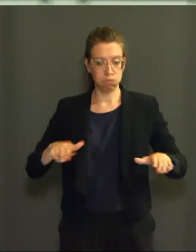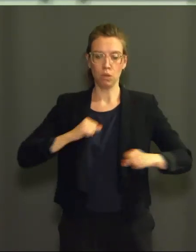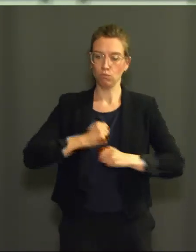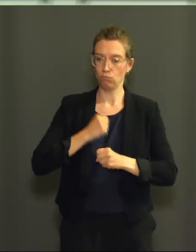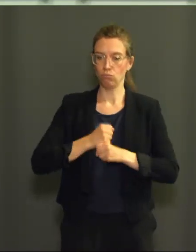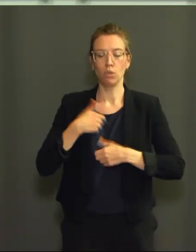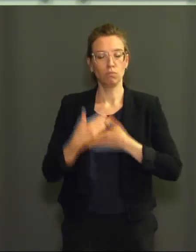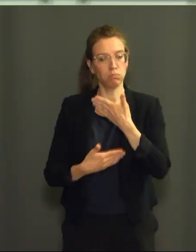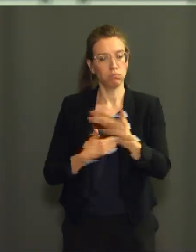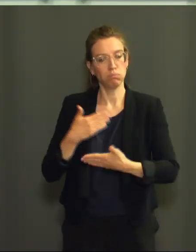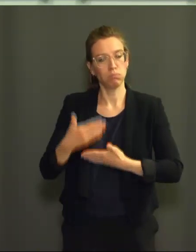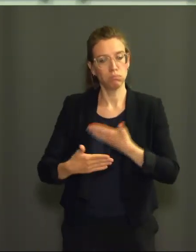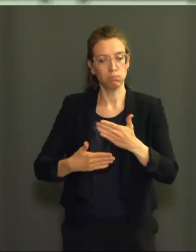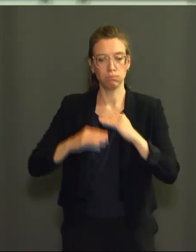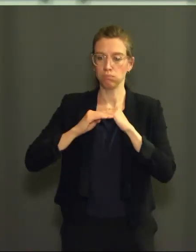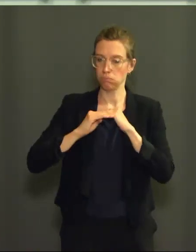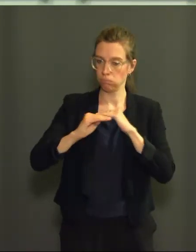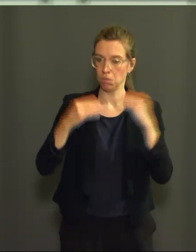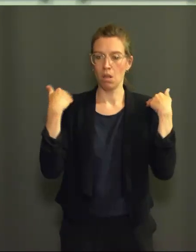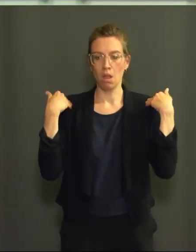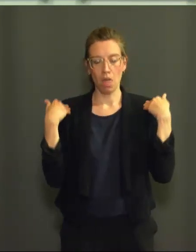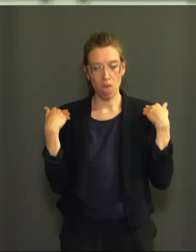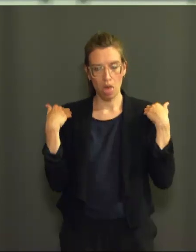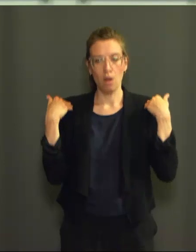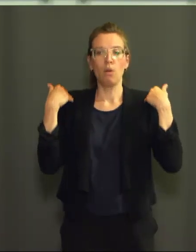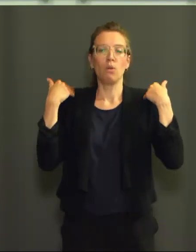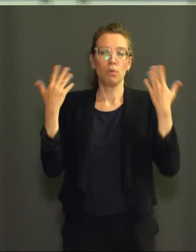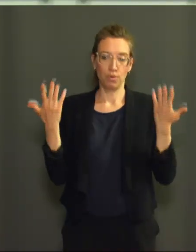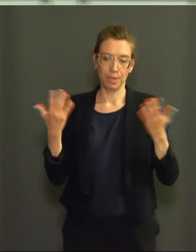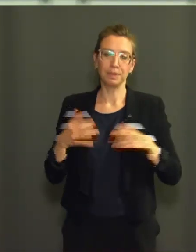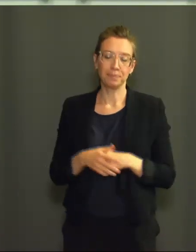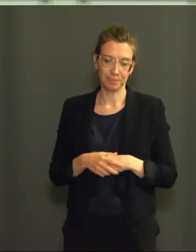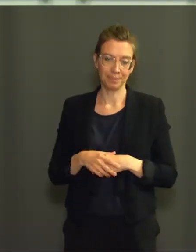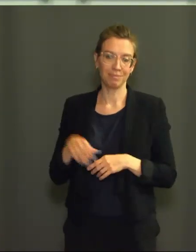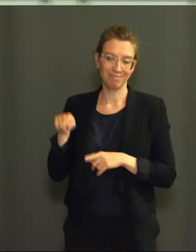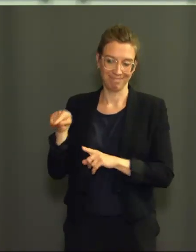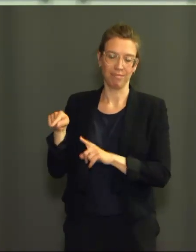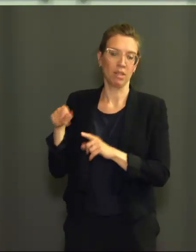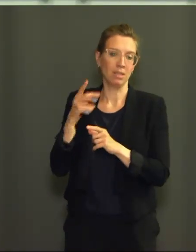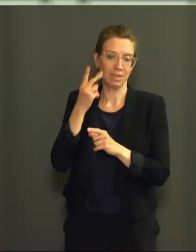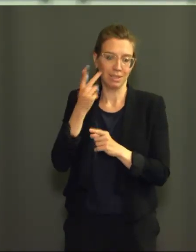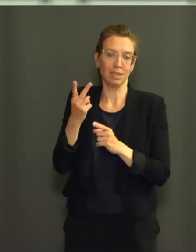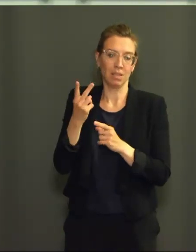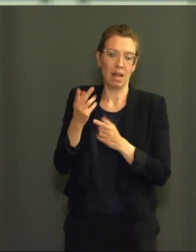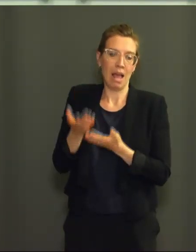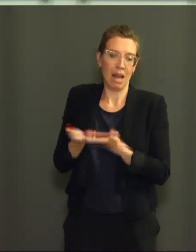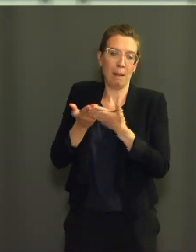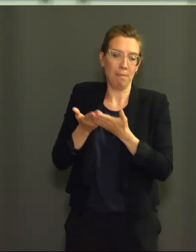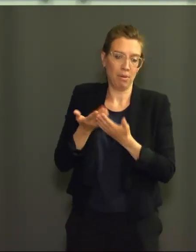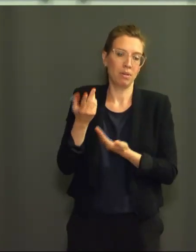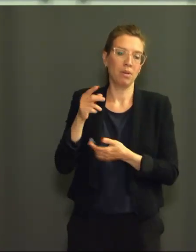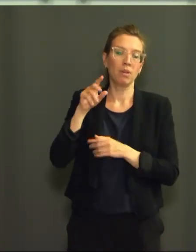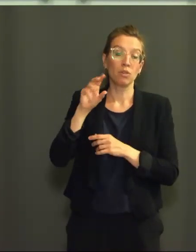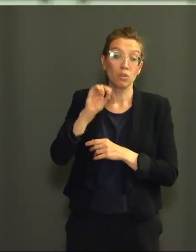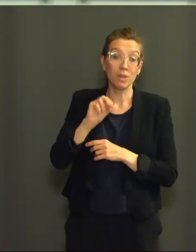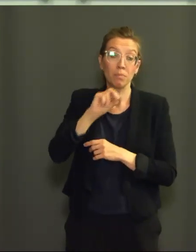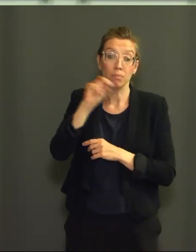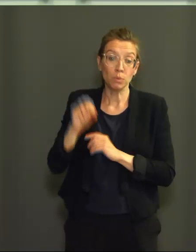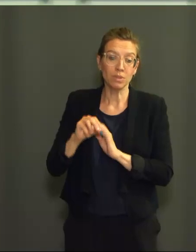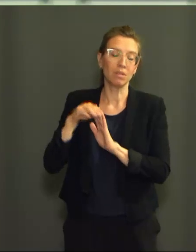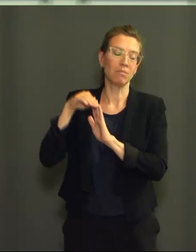20% op weekbasis. En ook de overlijdens dalen verder. Gemiddeld vielen er de afgelopen week